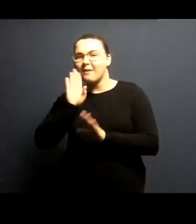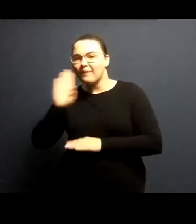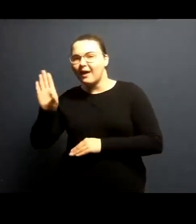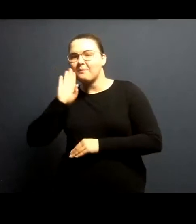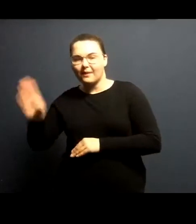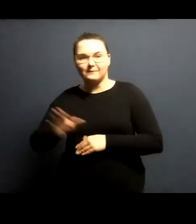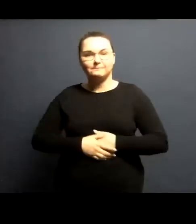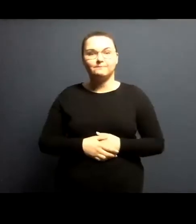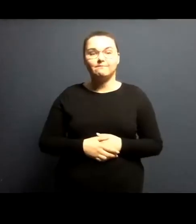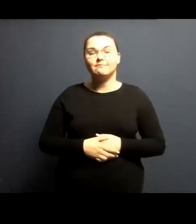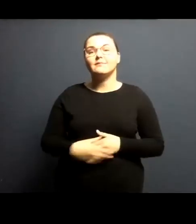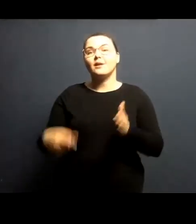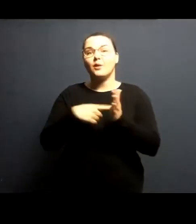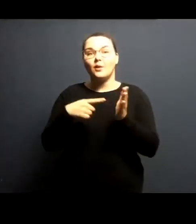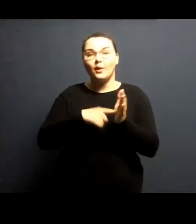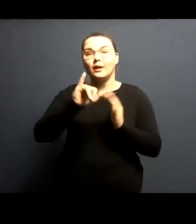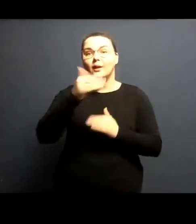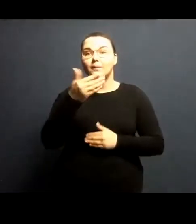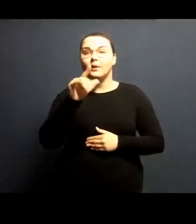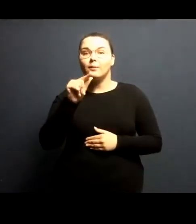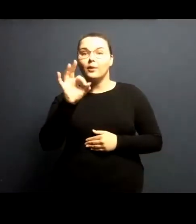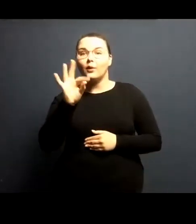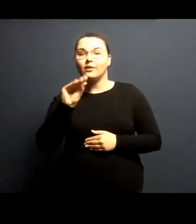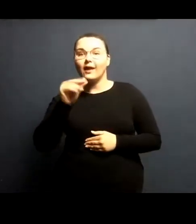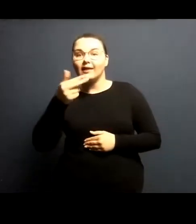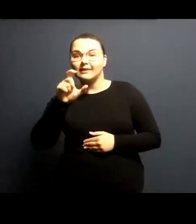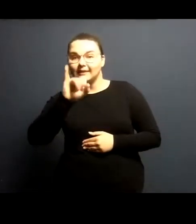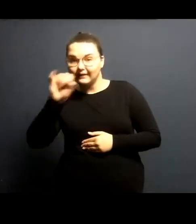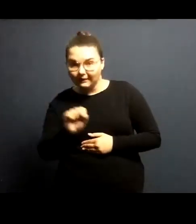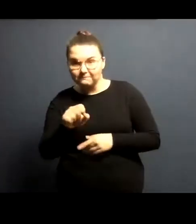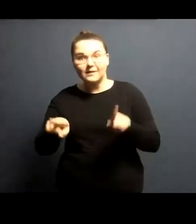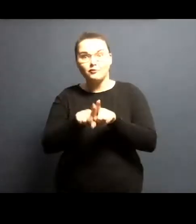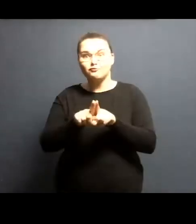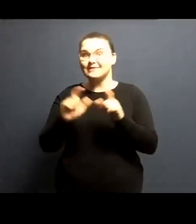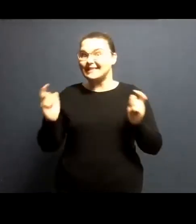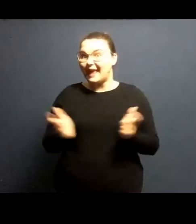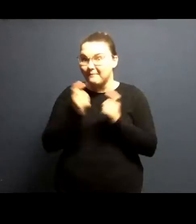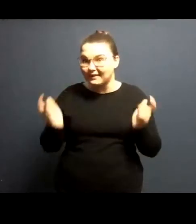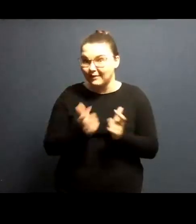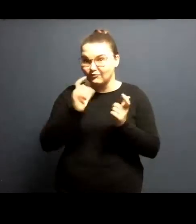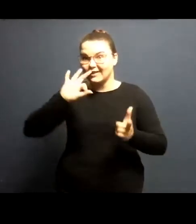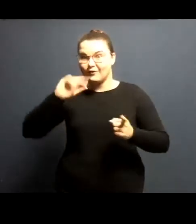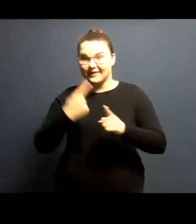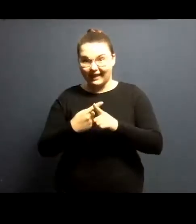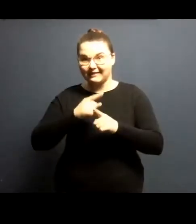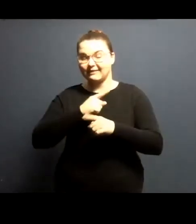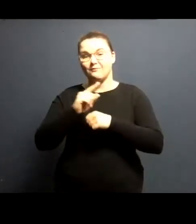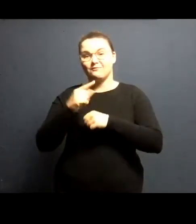impotencja starzejącego się mężczyzny, niebezpieczeństwo aktywności seksualnej po pięćdziesiątce,